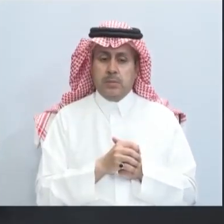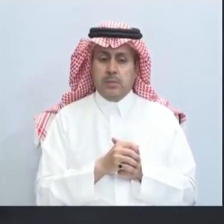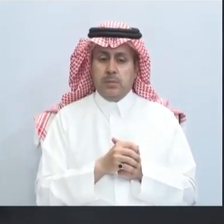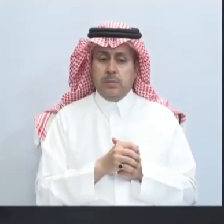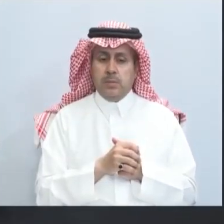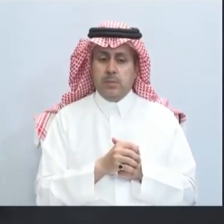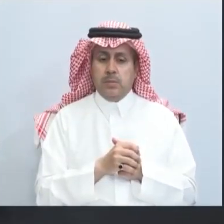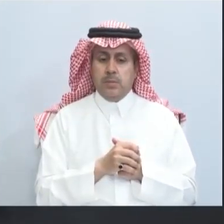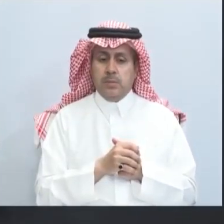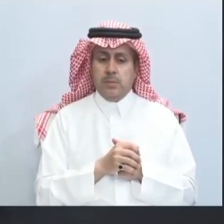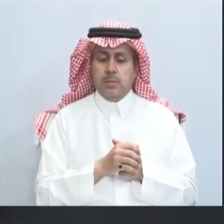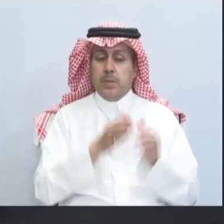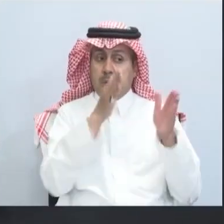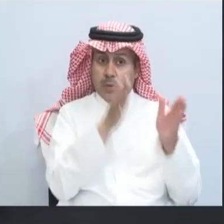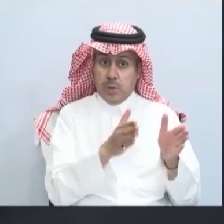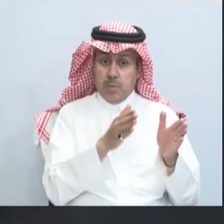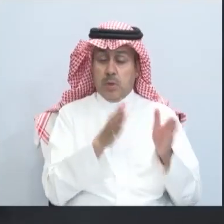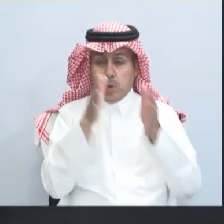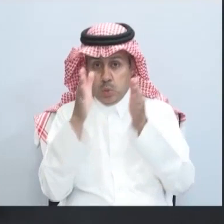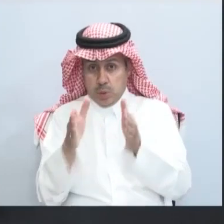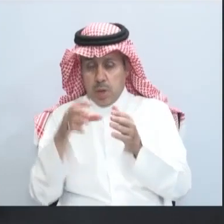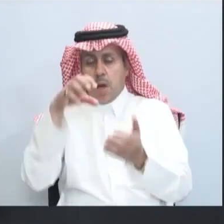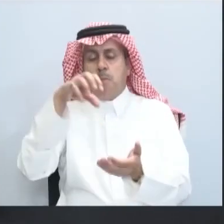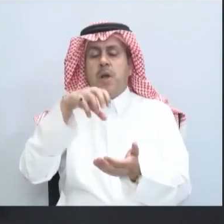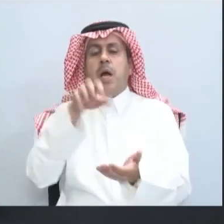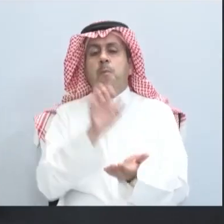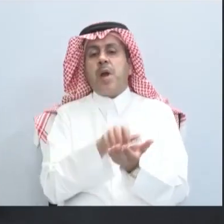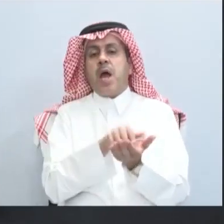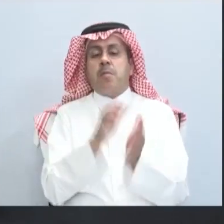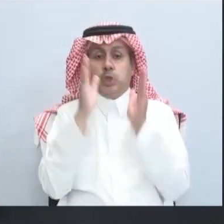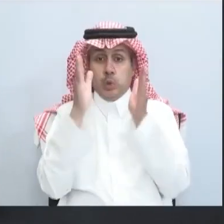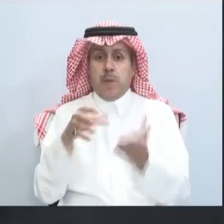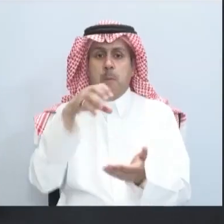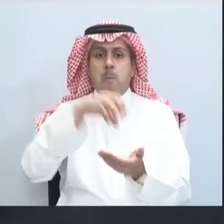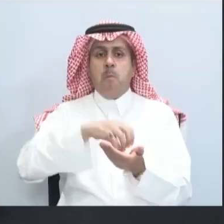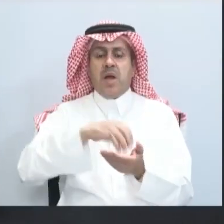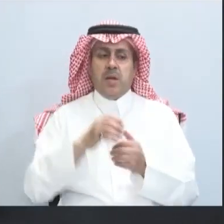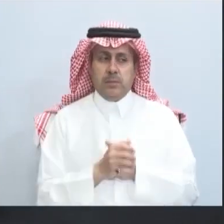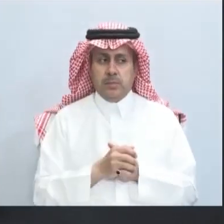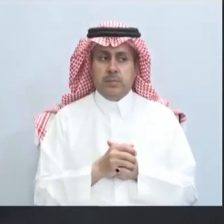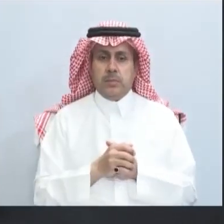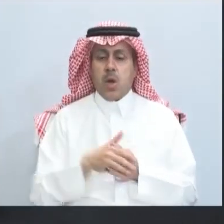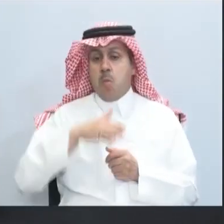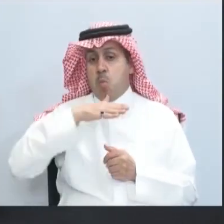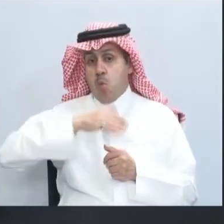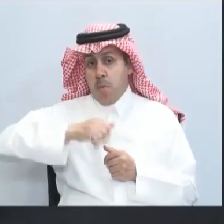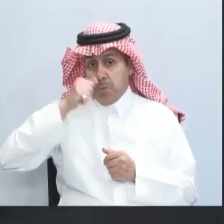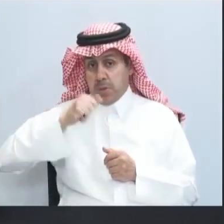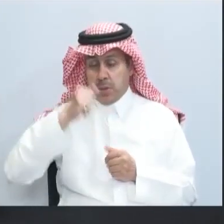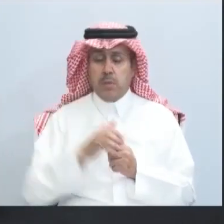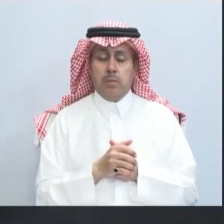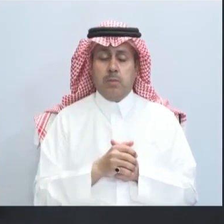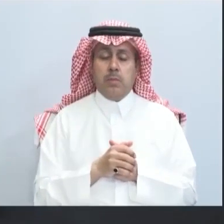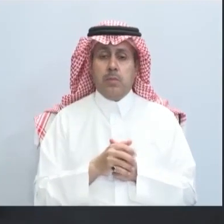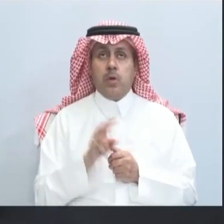يتمنى ان يتوجه الى قبله ابراهيم عليه السلام الى الكعبه فالنبي صلى الله عليه وسلم كان